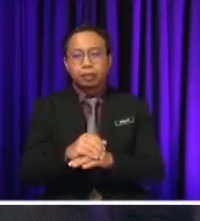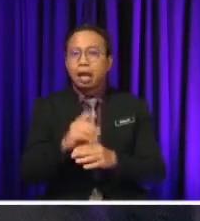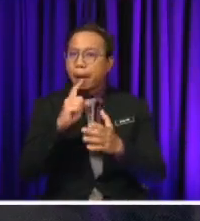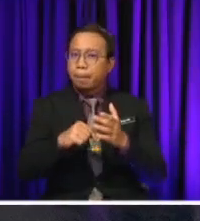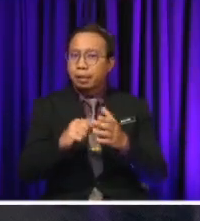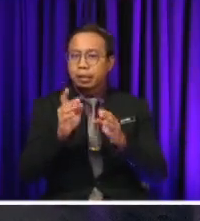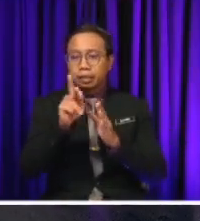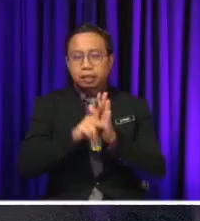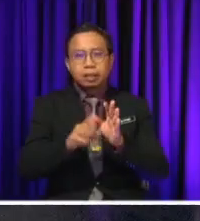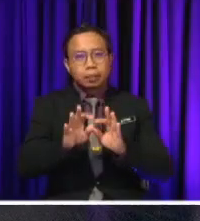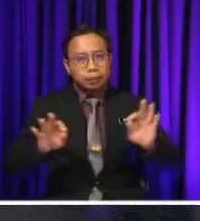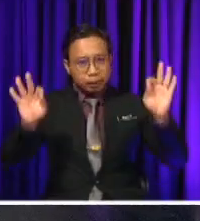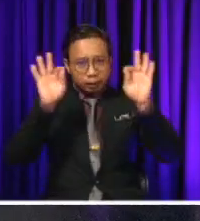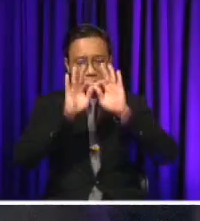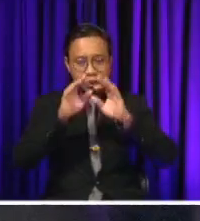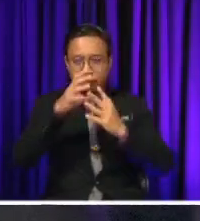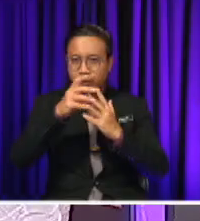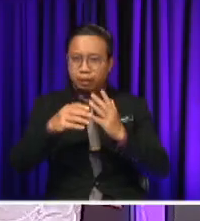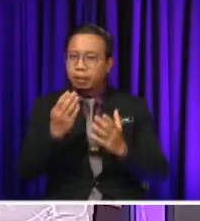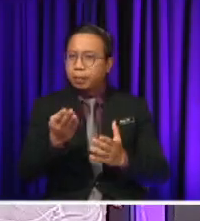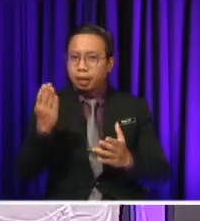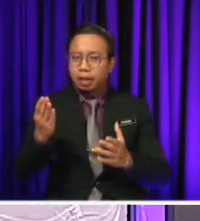memilih bahan secara Lestari